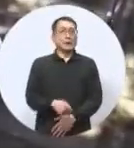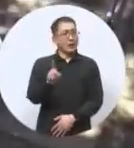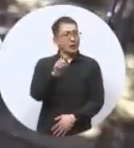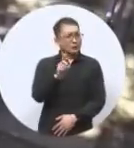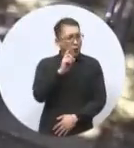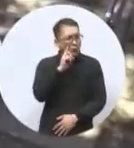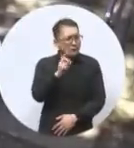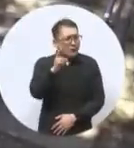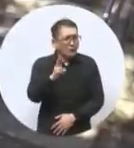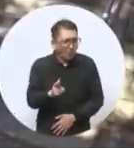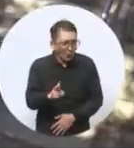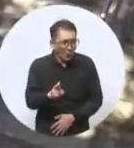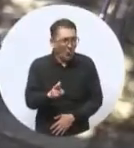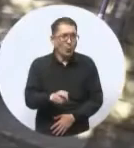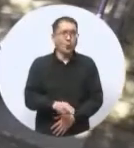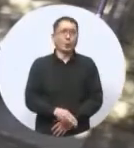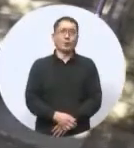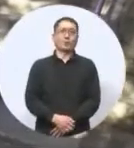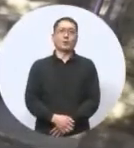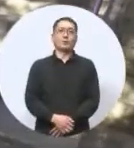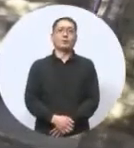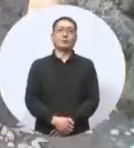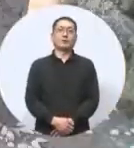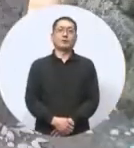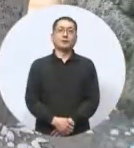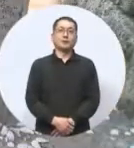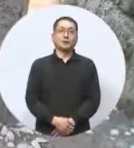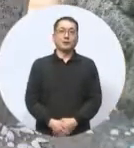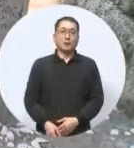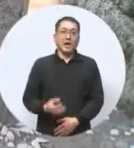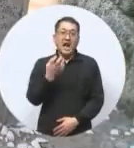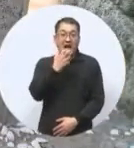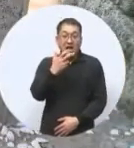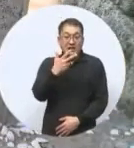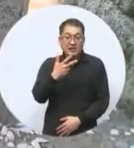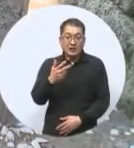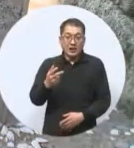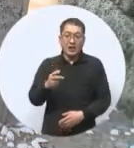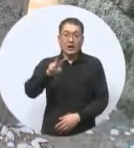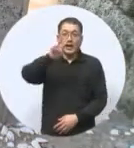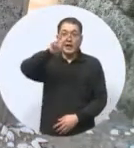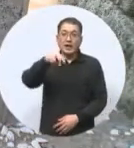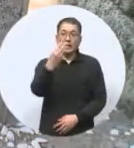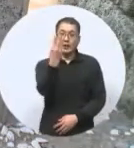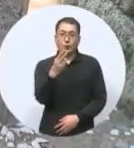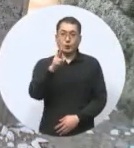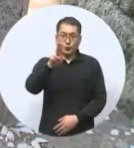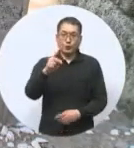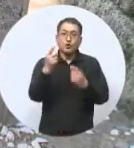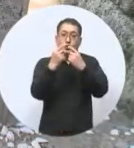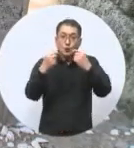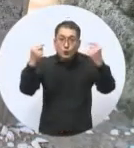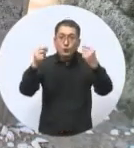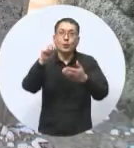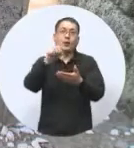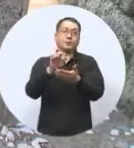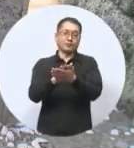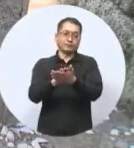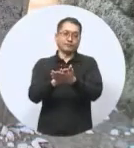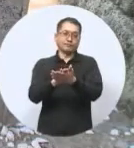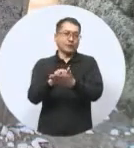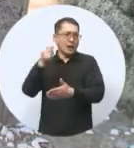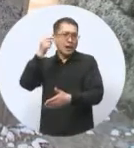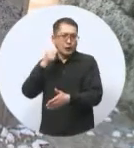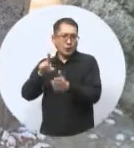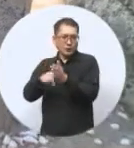何かを見ているようですね。 これ龍と書いてありましてね、実はあの江戸から幕末